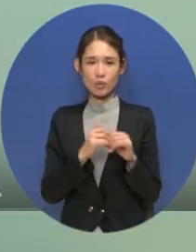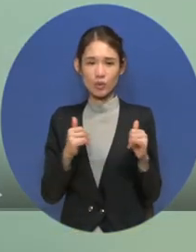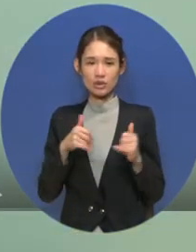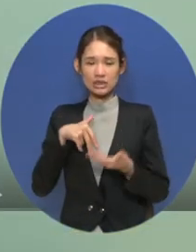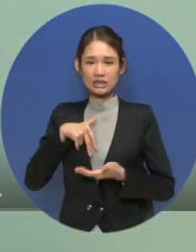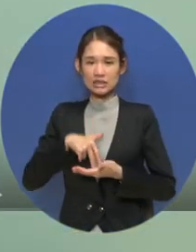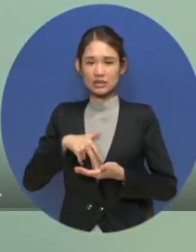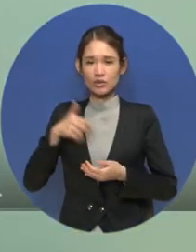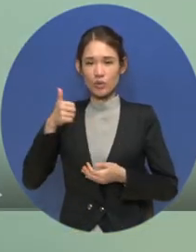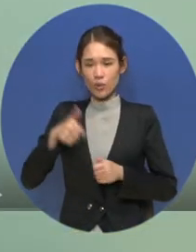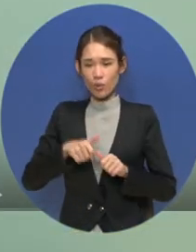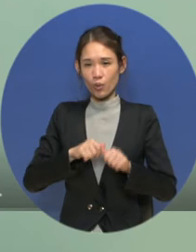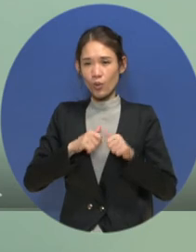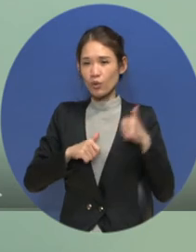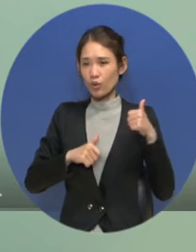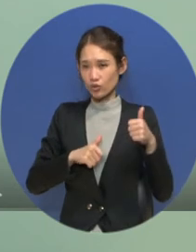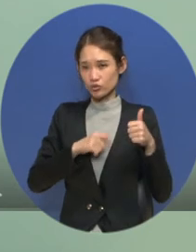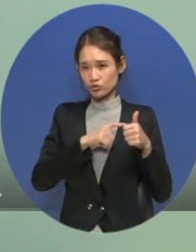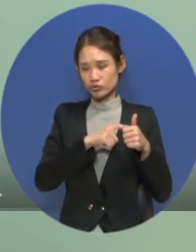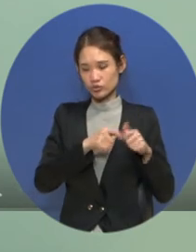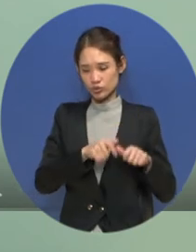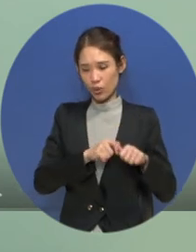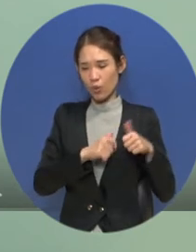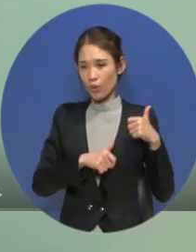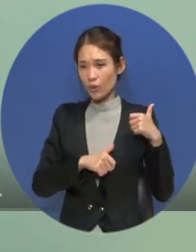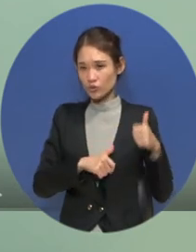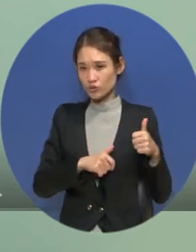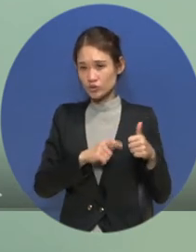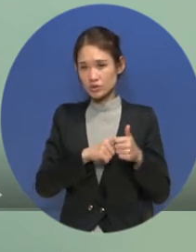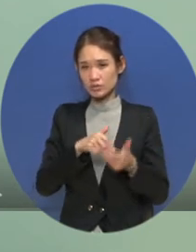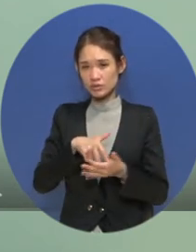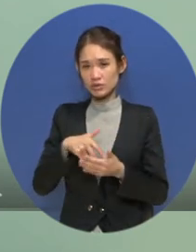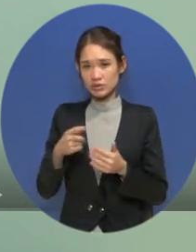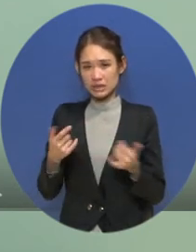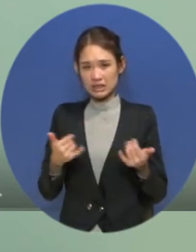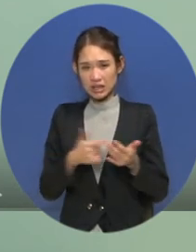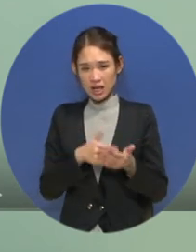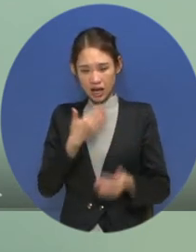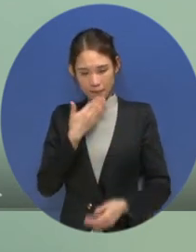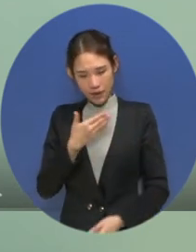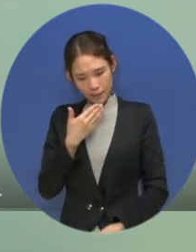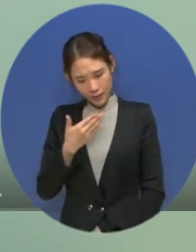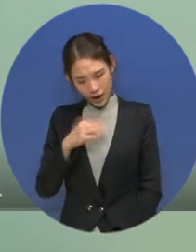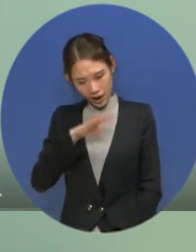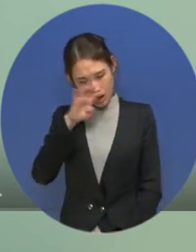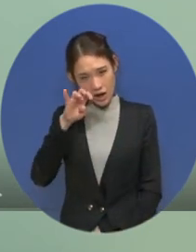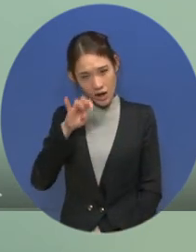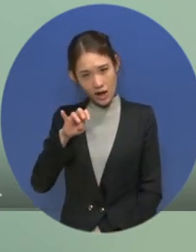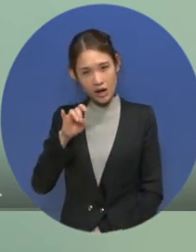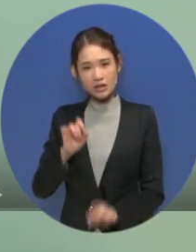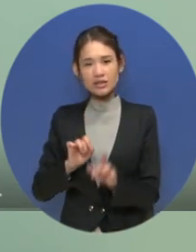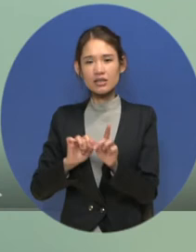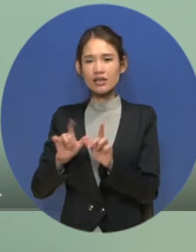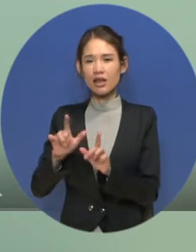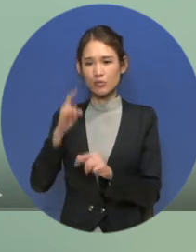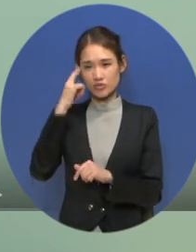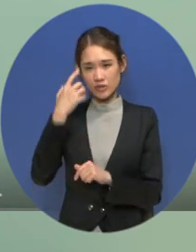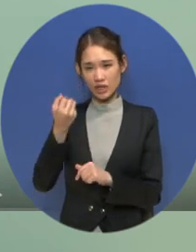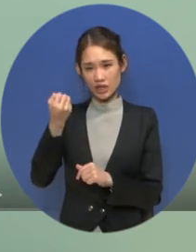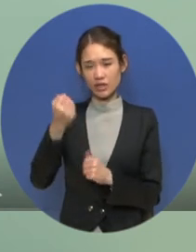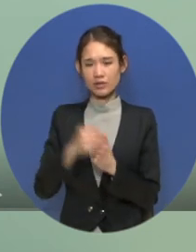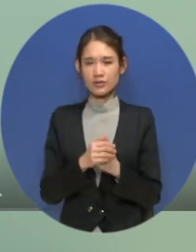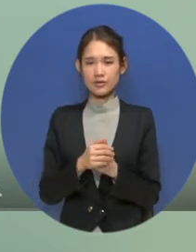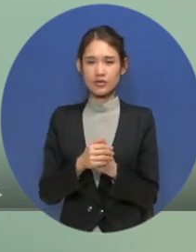이분들을 고용하려는 고용이 이 사람들이 일을 할 수 있어? 라는 그게 일반적인 시선이에요. 그러다